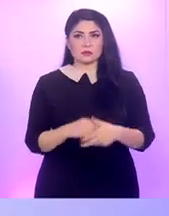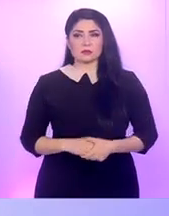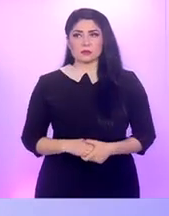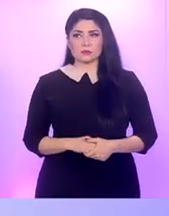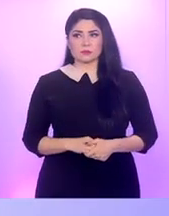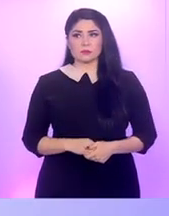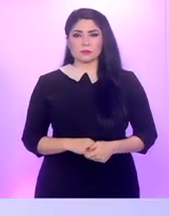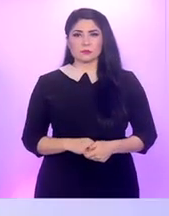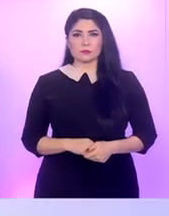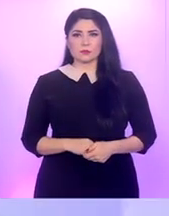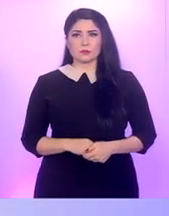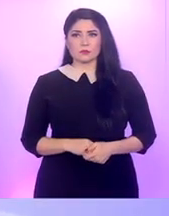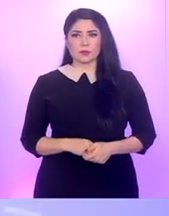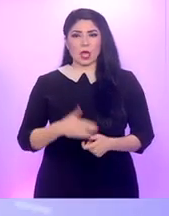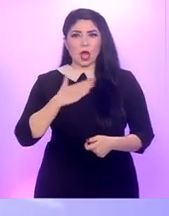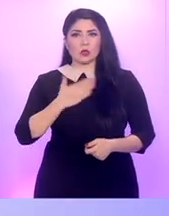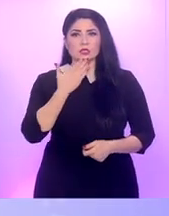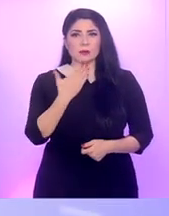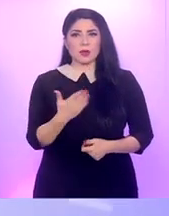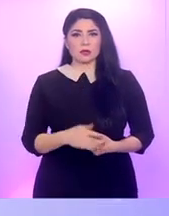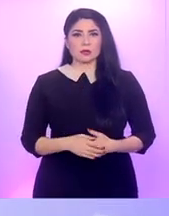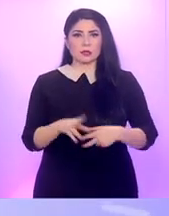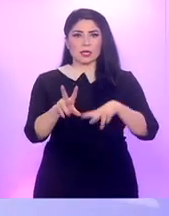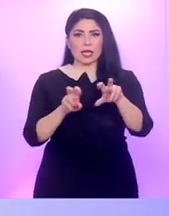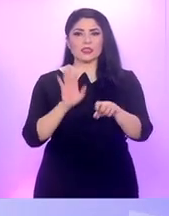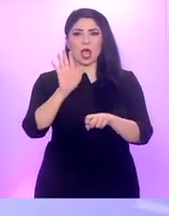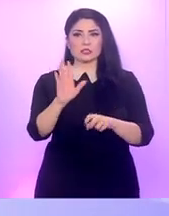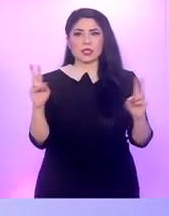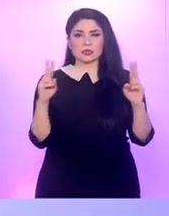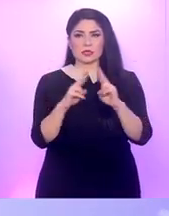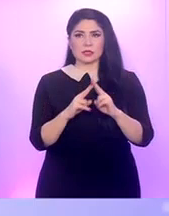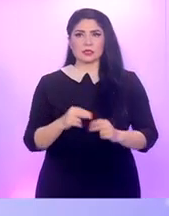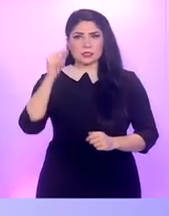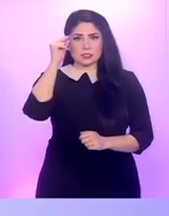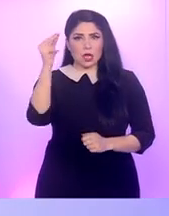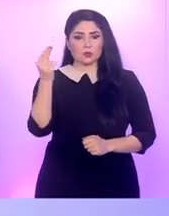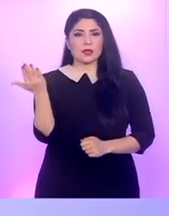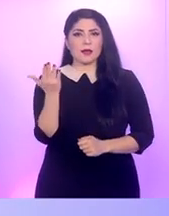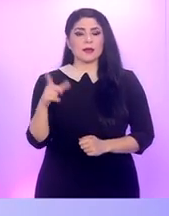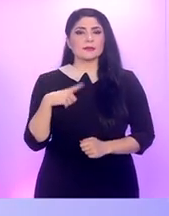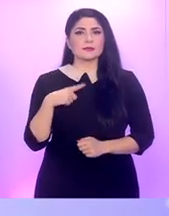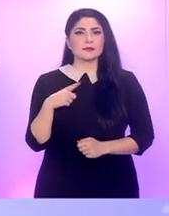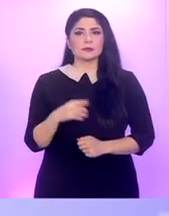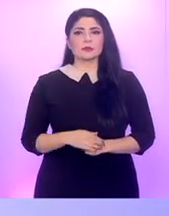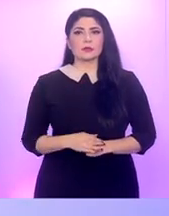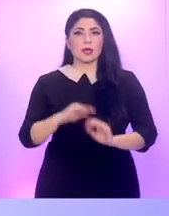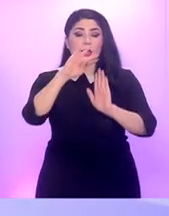a dorit, se pare, înainte de această întâlnire, să anunțe care sunt